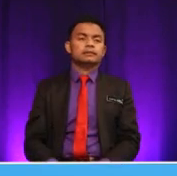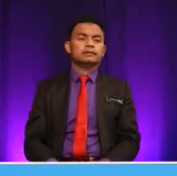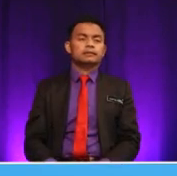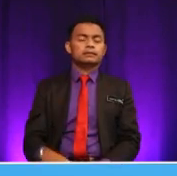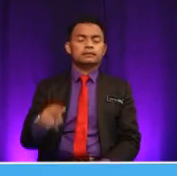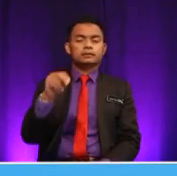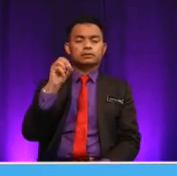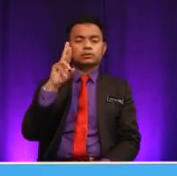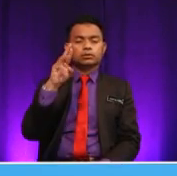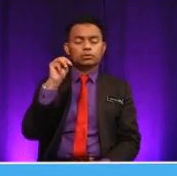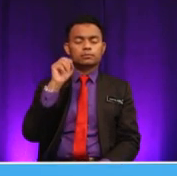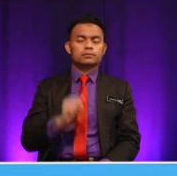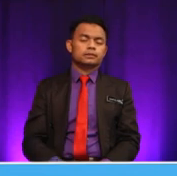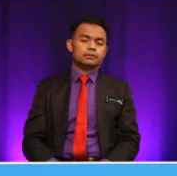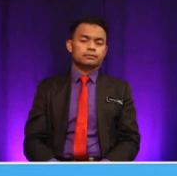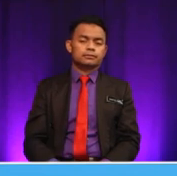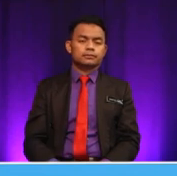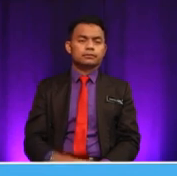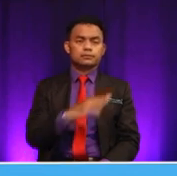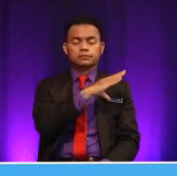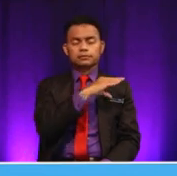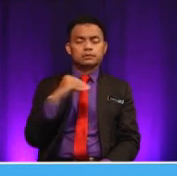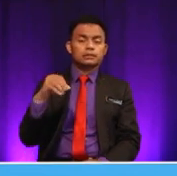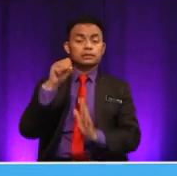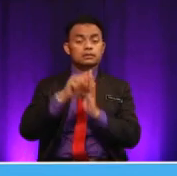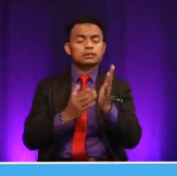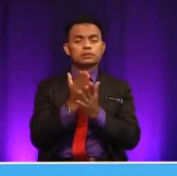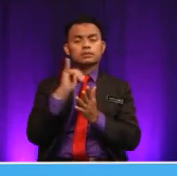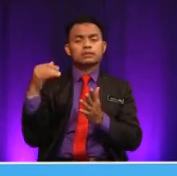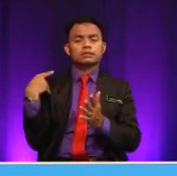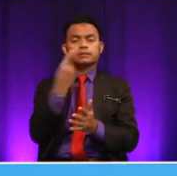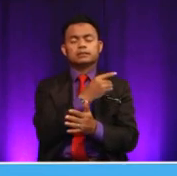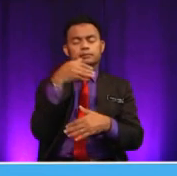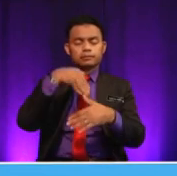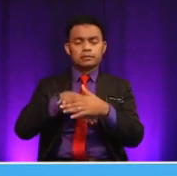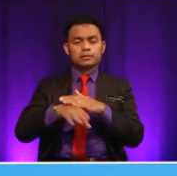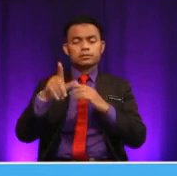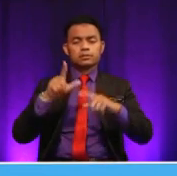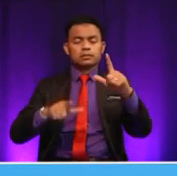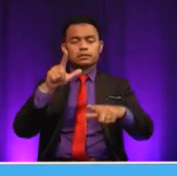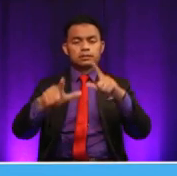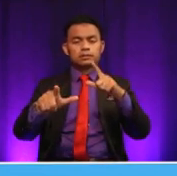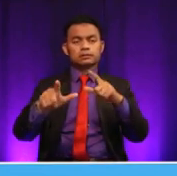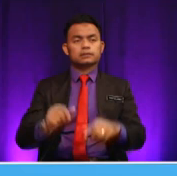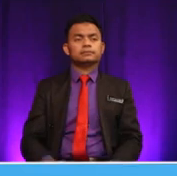dan seterusnya Oke homo untuk pelajar